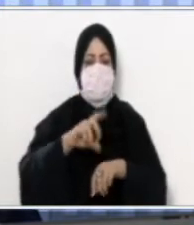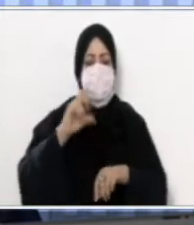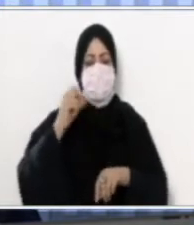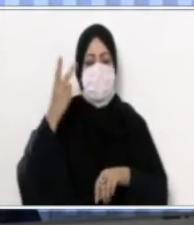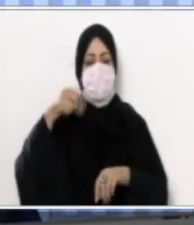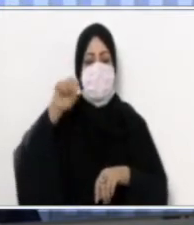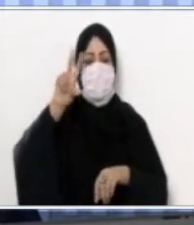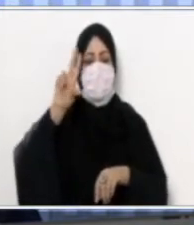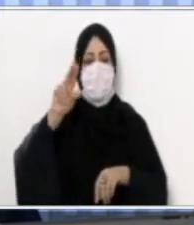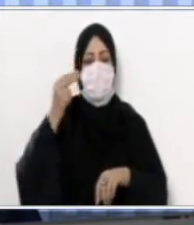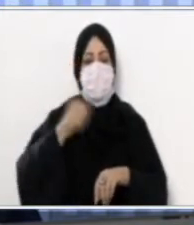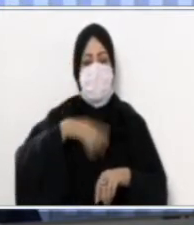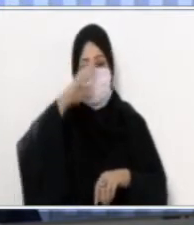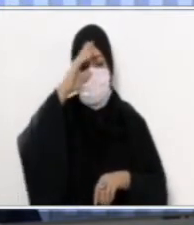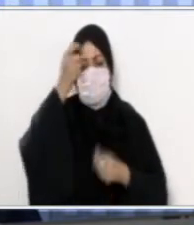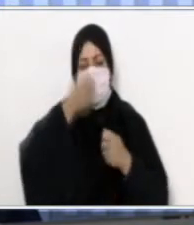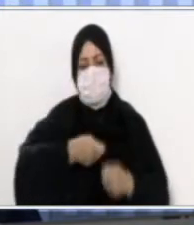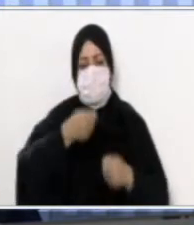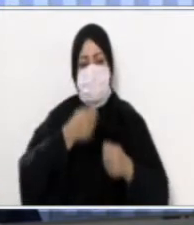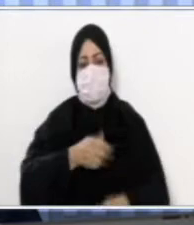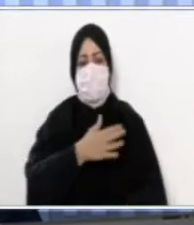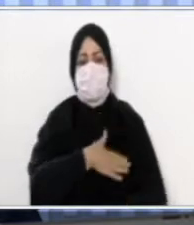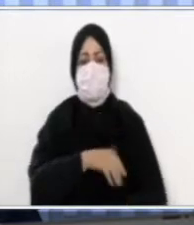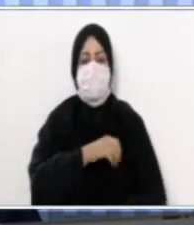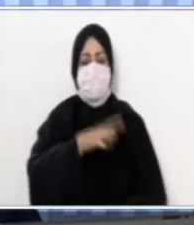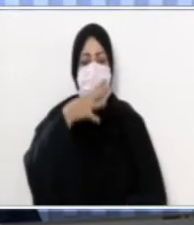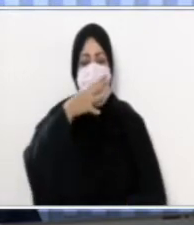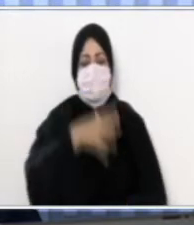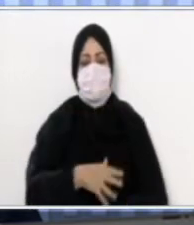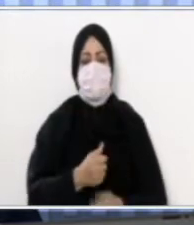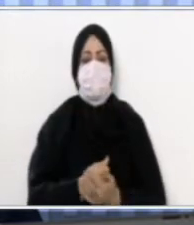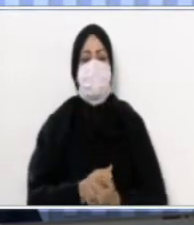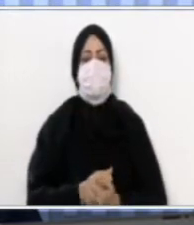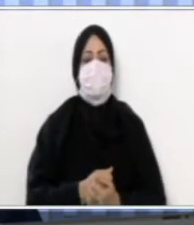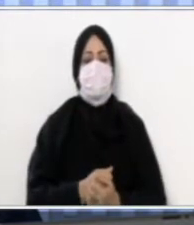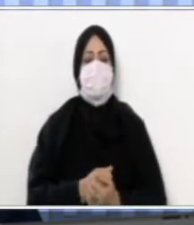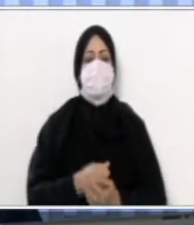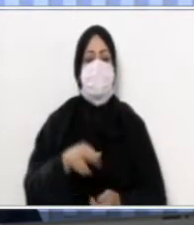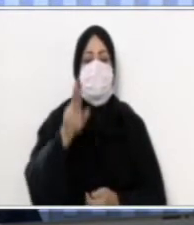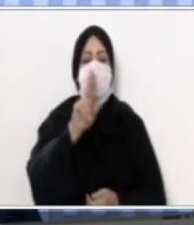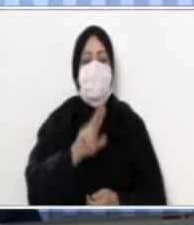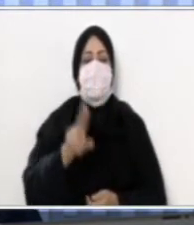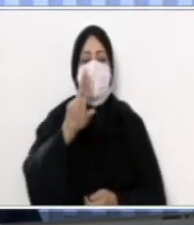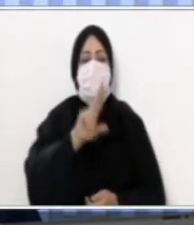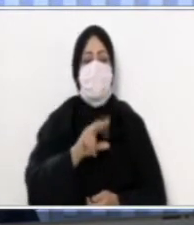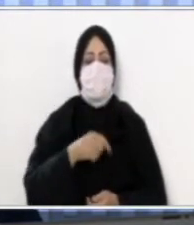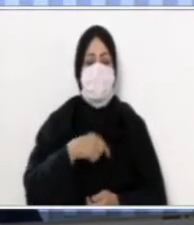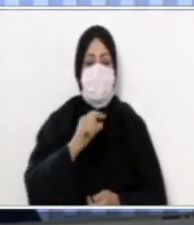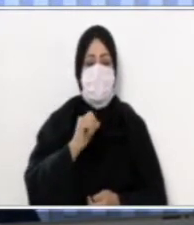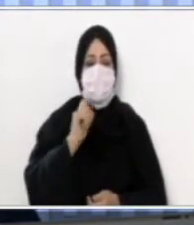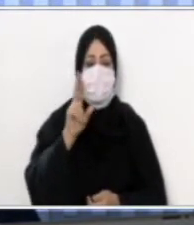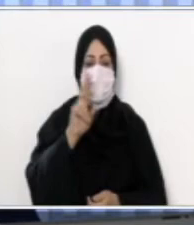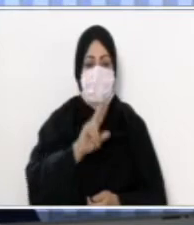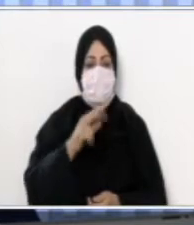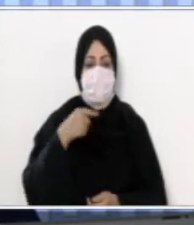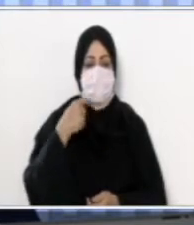الله. وكيف شيخ بدي بسألك فيه اللي في رمضان يسهر ويتفرج على المسلسلات حكمها